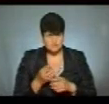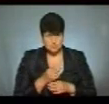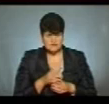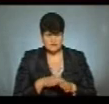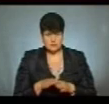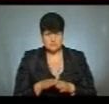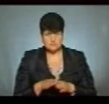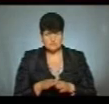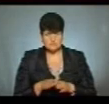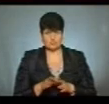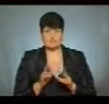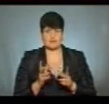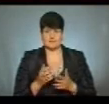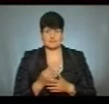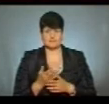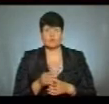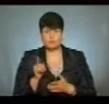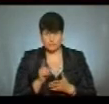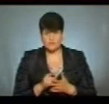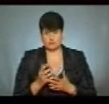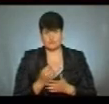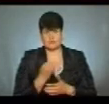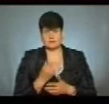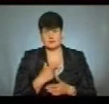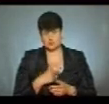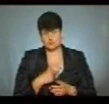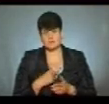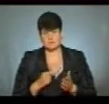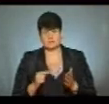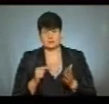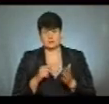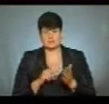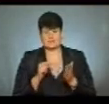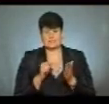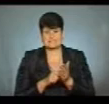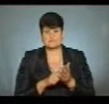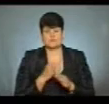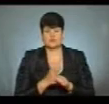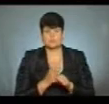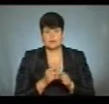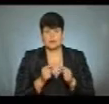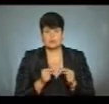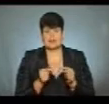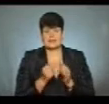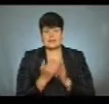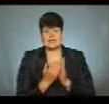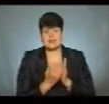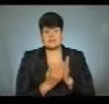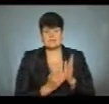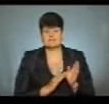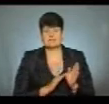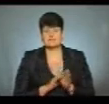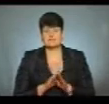так? Ну, як не вдасться? Воно мусить вдатися. Значить, ми собі поставили на ціль, значить, ми розробили конкретний графік виконання